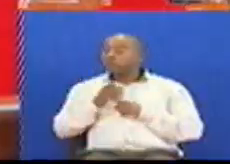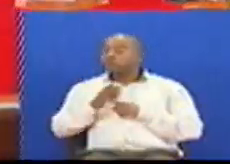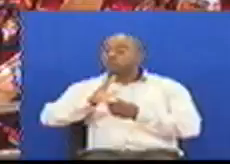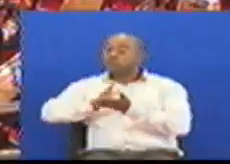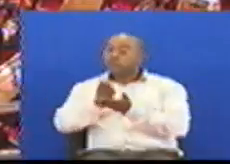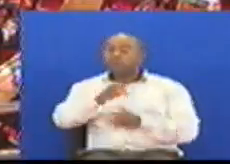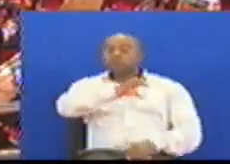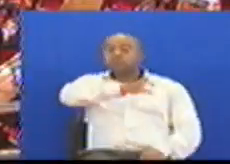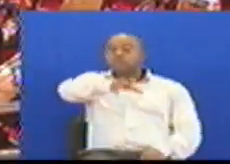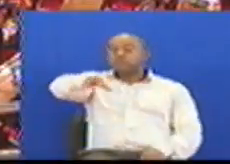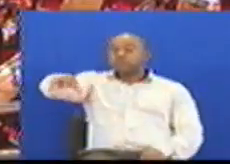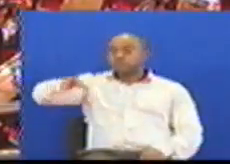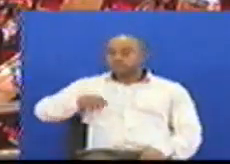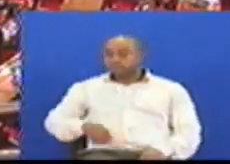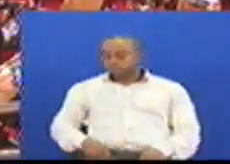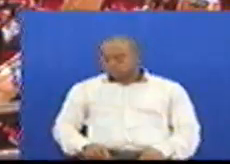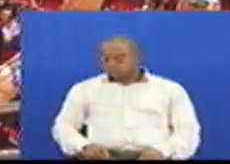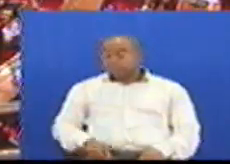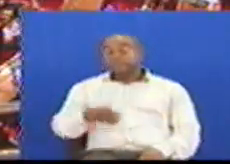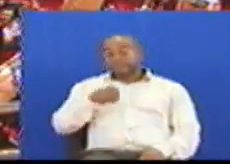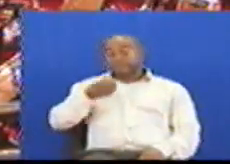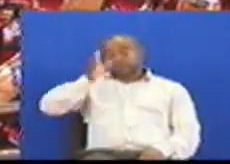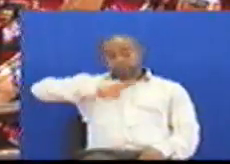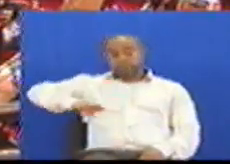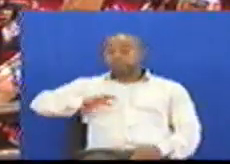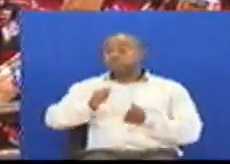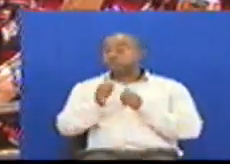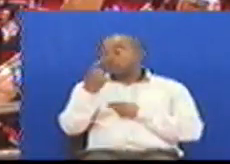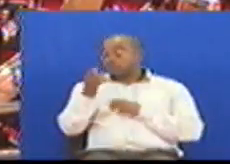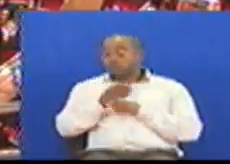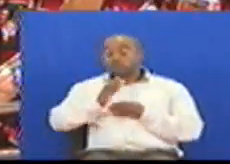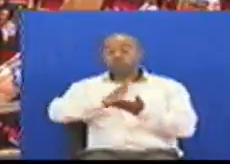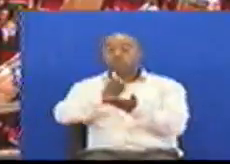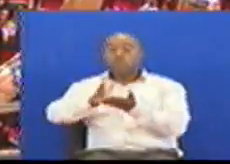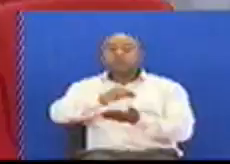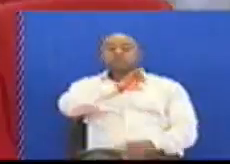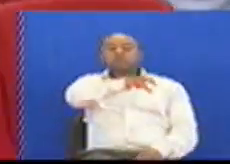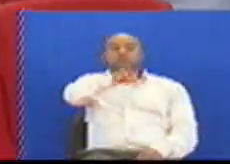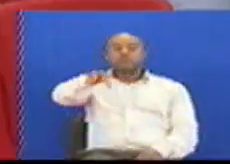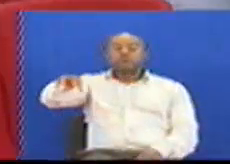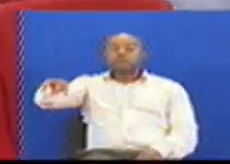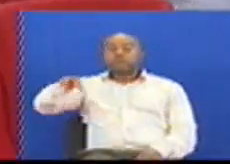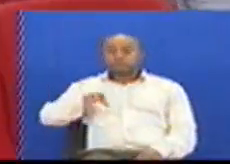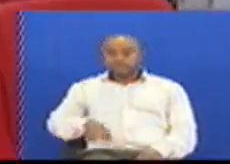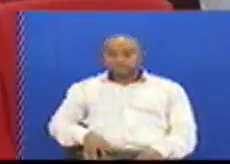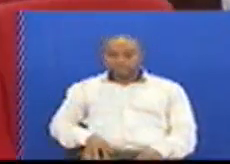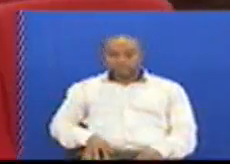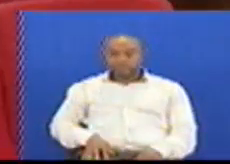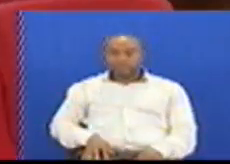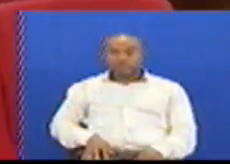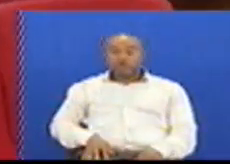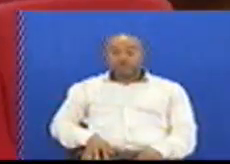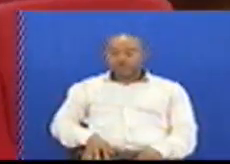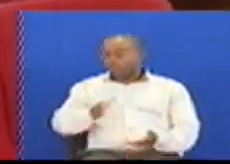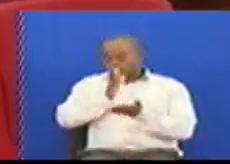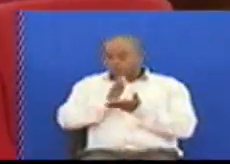majimbo. Asante sana. Nimalizie swala moja, Mheshimiwa Naibu Spika, swala la ugawaji wa majimbo.